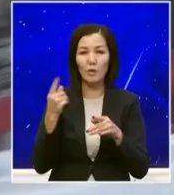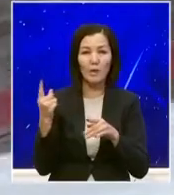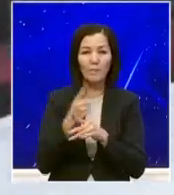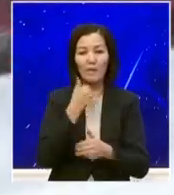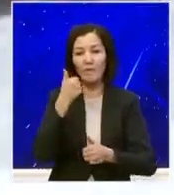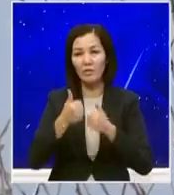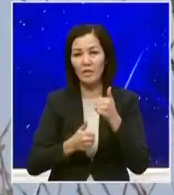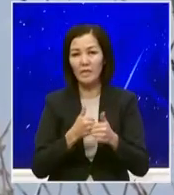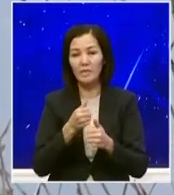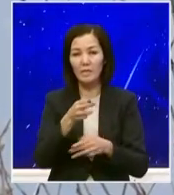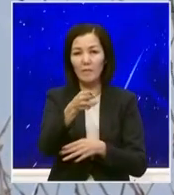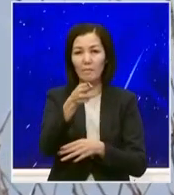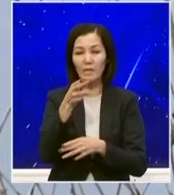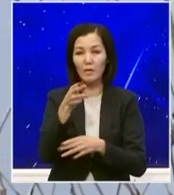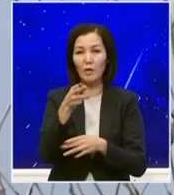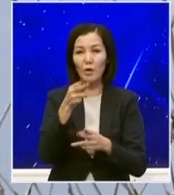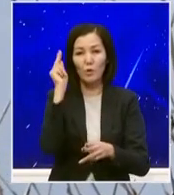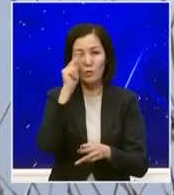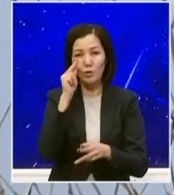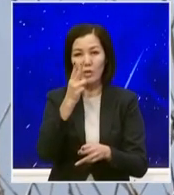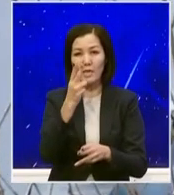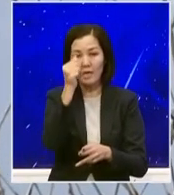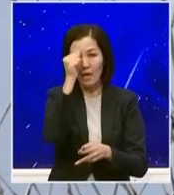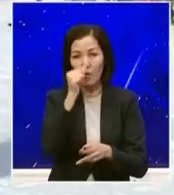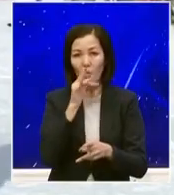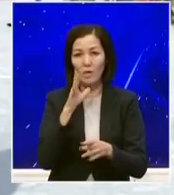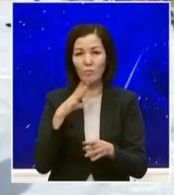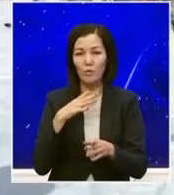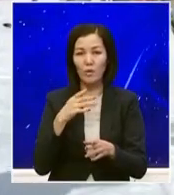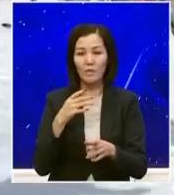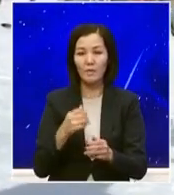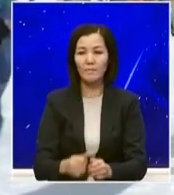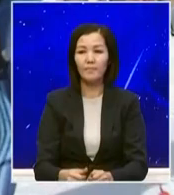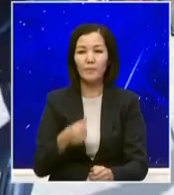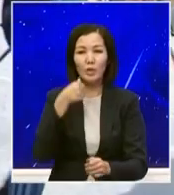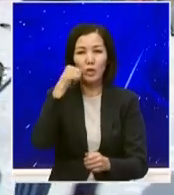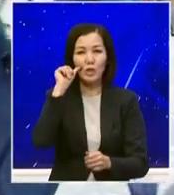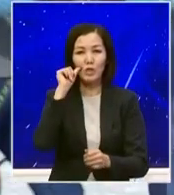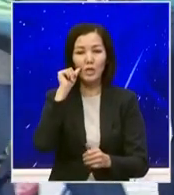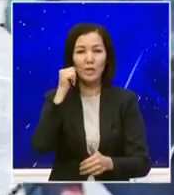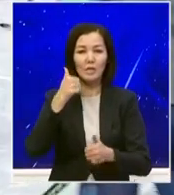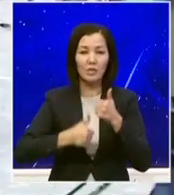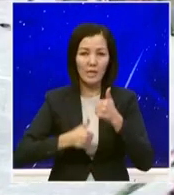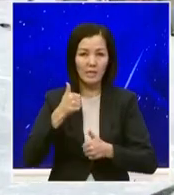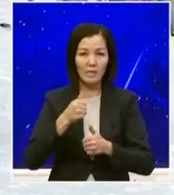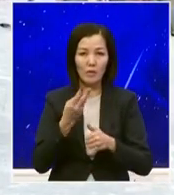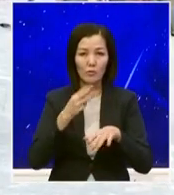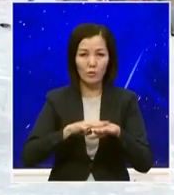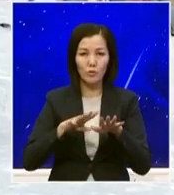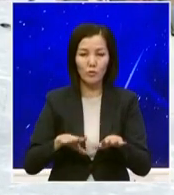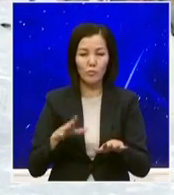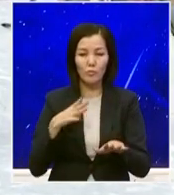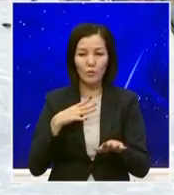жарысы және мылтық ұстағанына 2 ай ғана уақыт болған. Кеше эстафетада біз үшінші болдық.